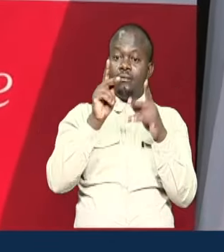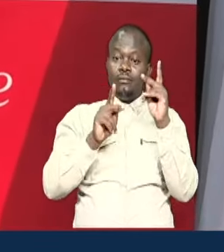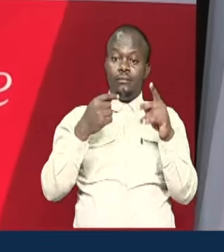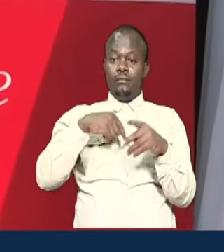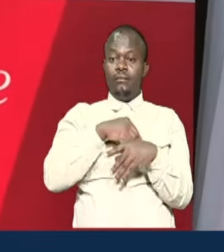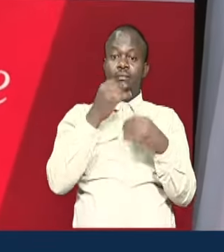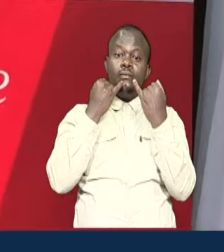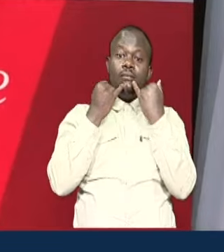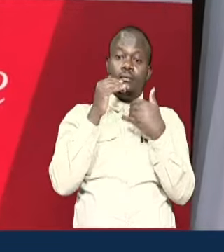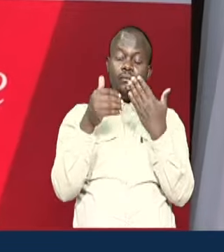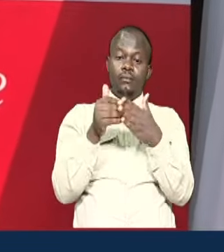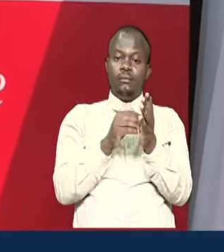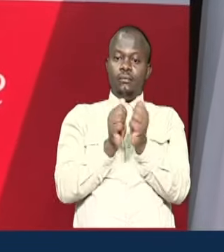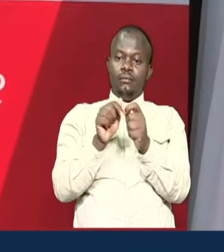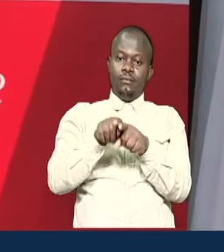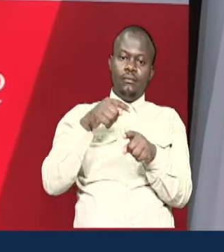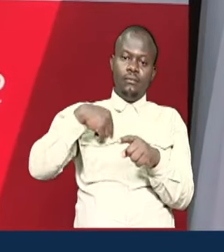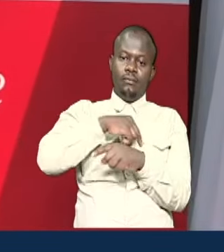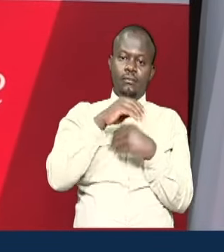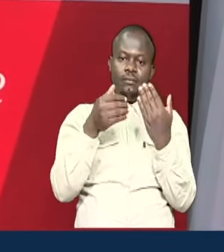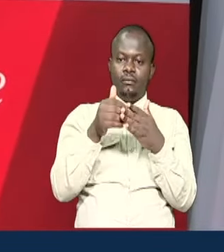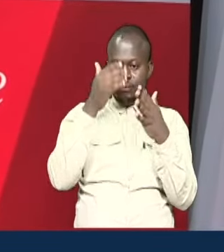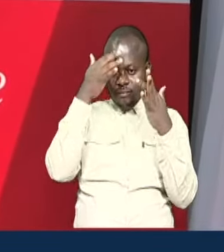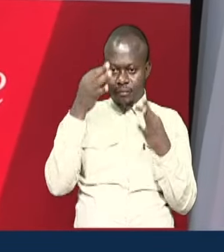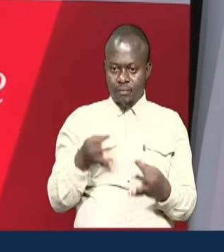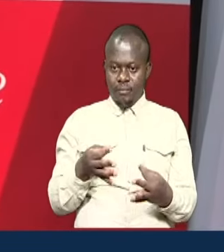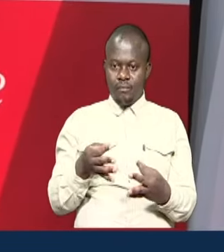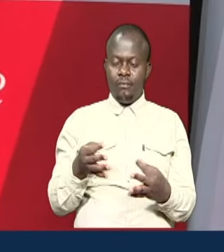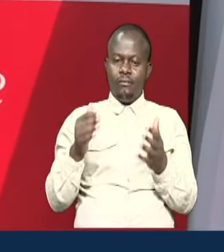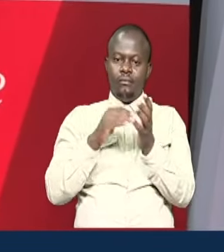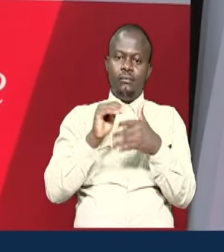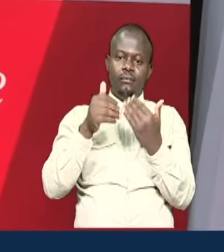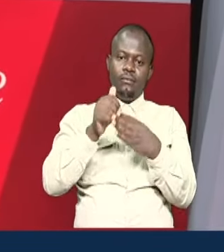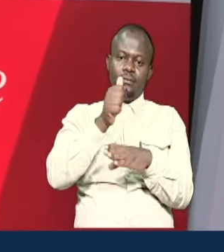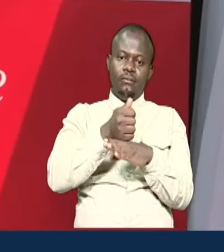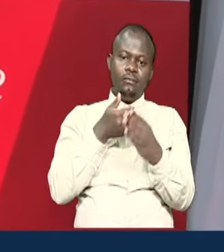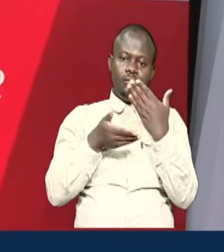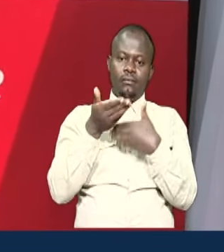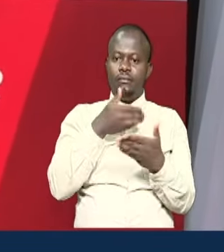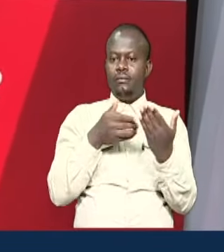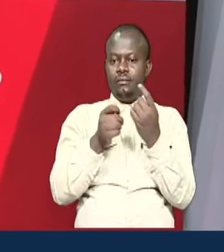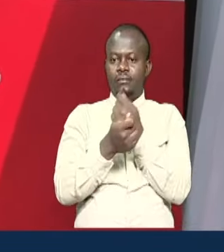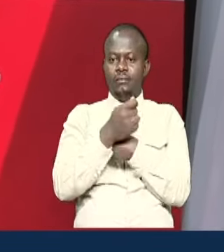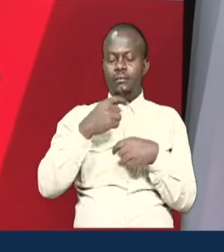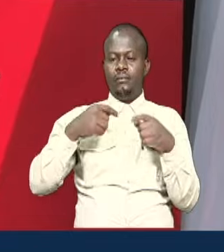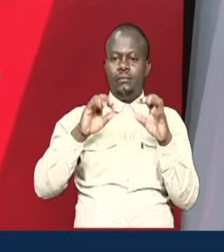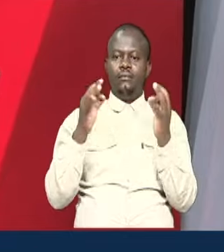bahabwa ayo makuru natwe tukayashingiraho mu gufata ingamba no kujya inama zazana impinduka mu miryango